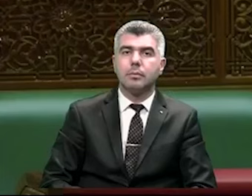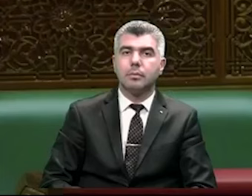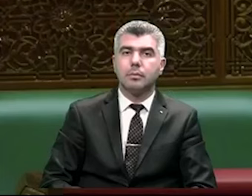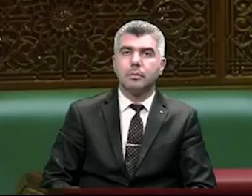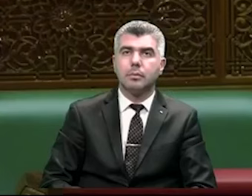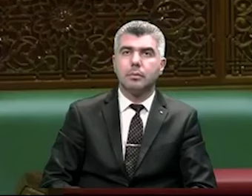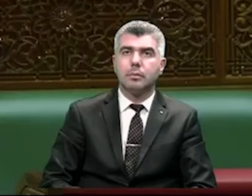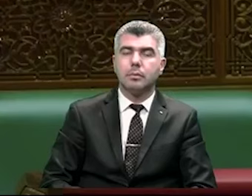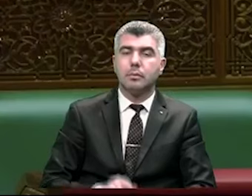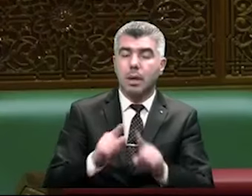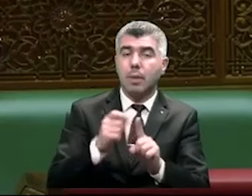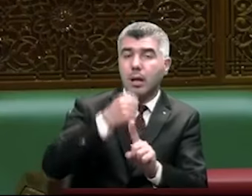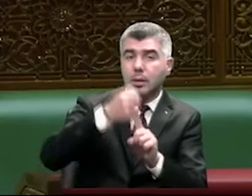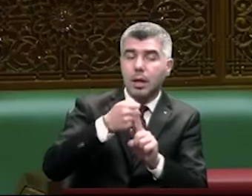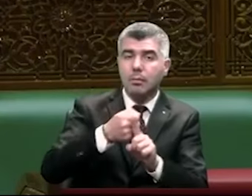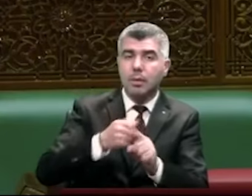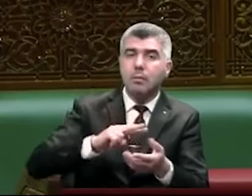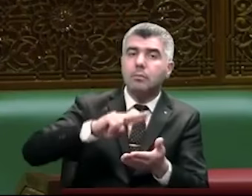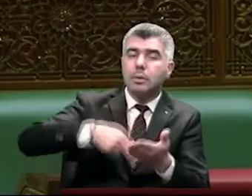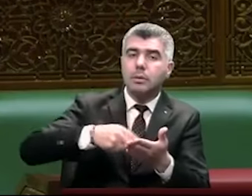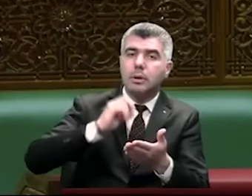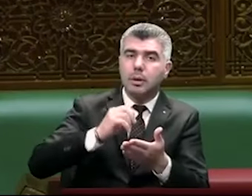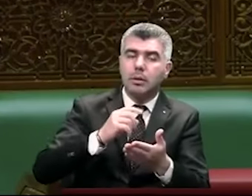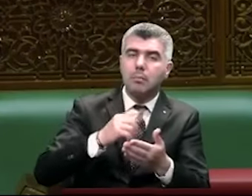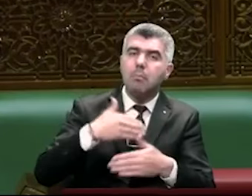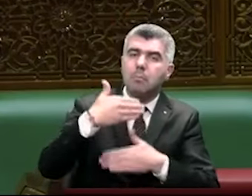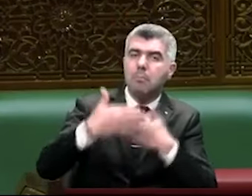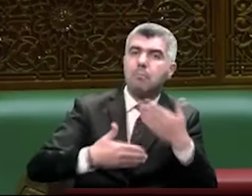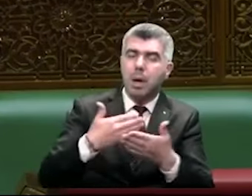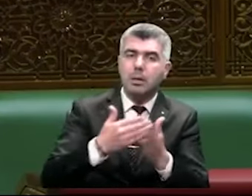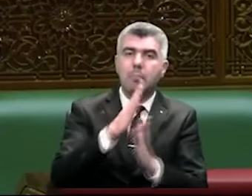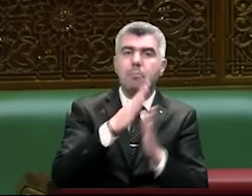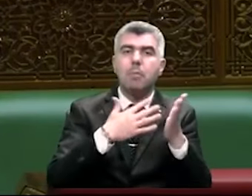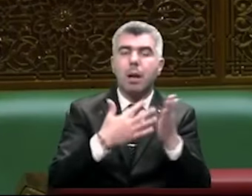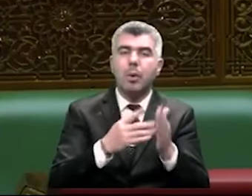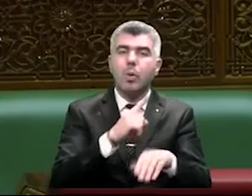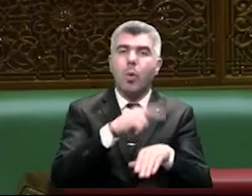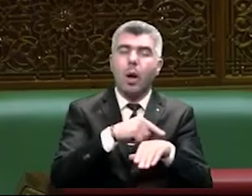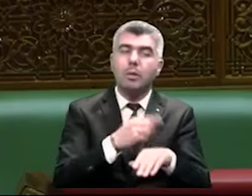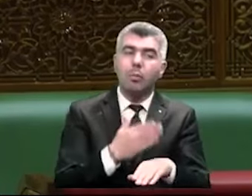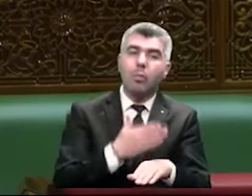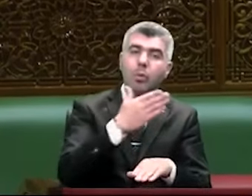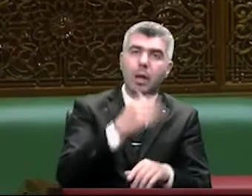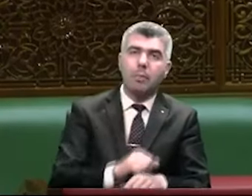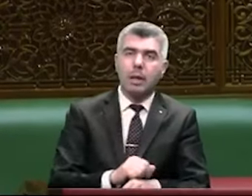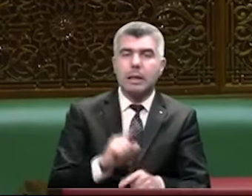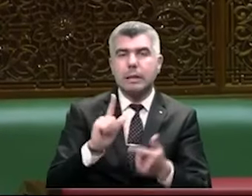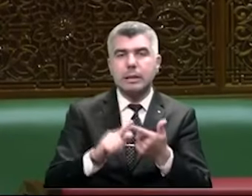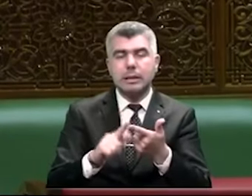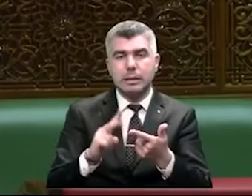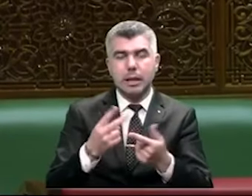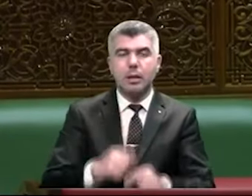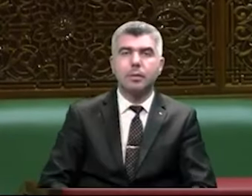وماشي حتى الانجاز هذا غير التزام ووعود بالانجاز وعندها برنامج زمني مستقبلي نجي لنقطه الثانيه